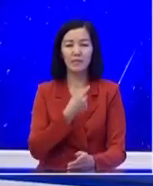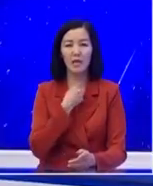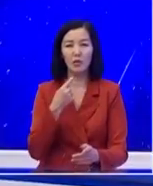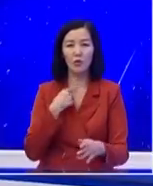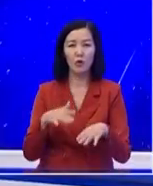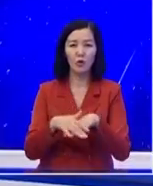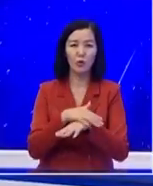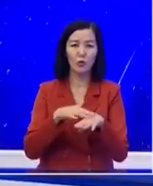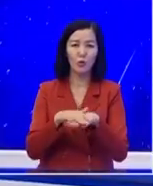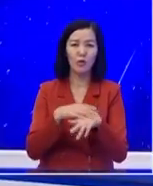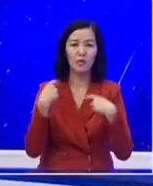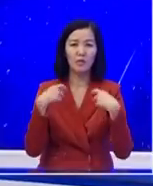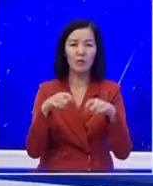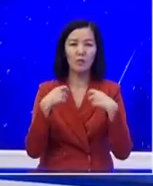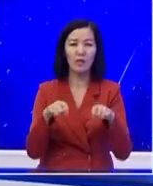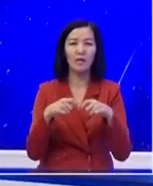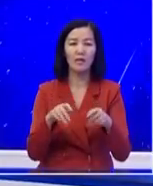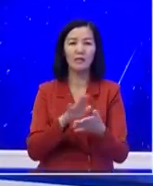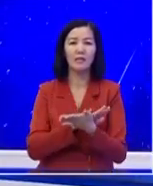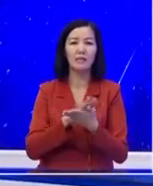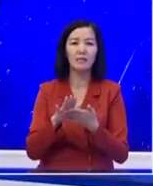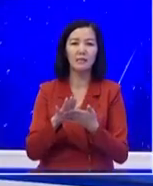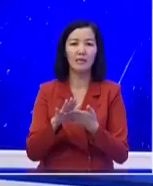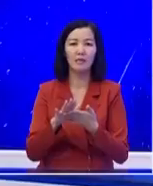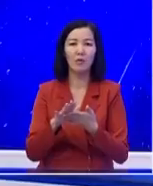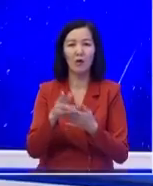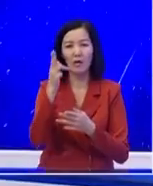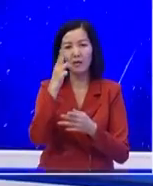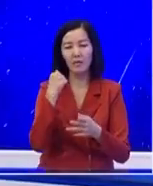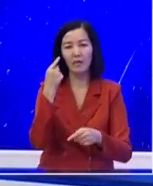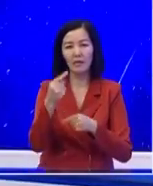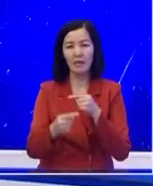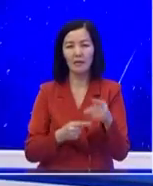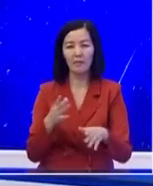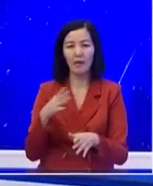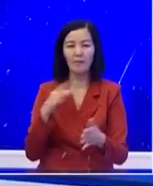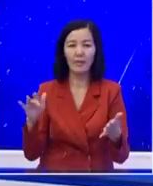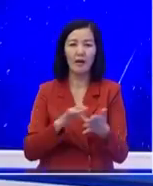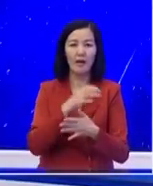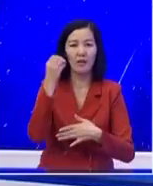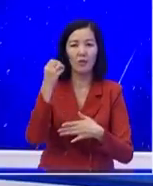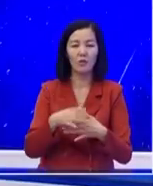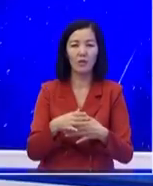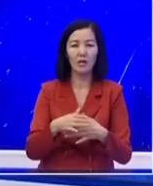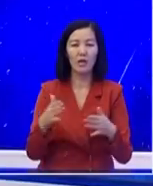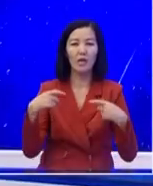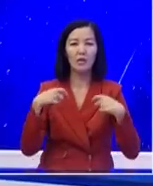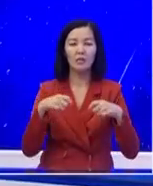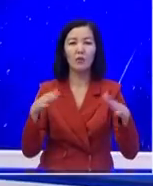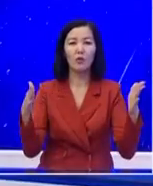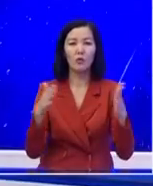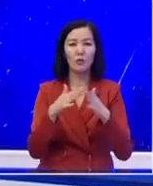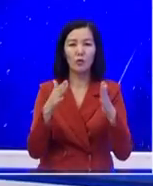Талдықорған тұрғындары мен саудагерлері санитарлық гигиеналық тазалықты сақтауға дағдыланып қалыпты. Қала орталығындағы сауда